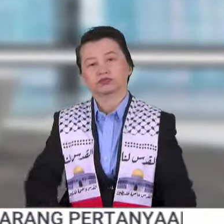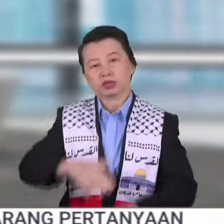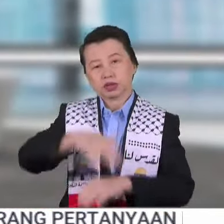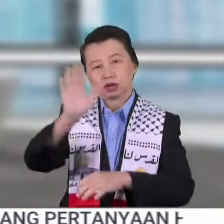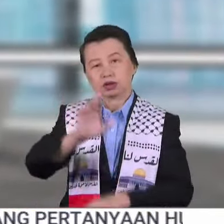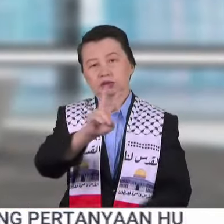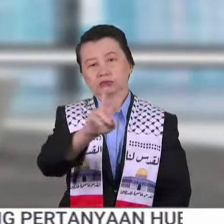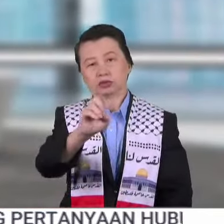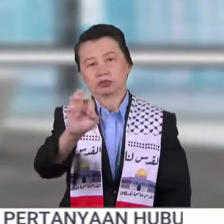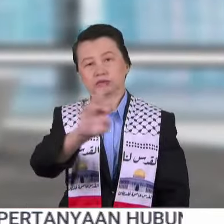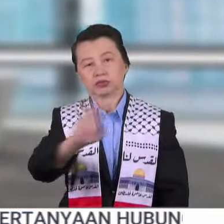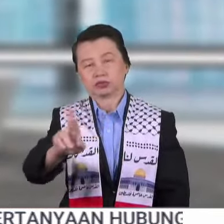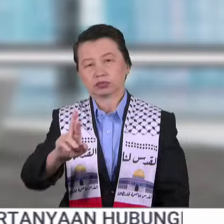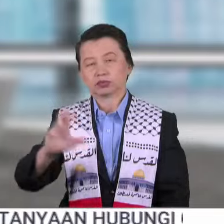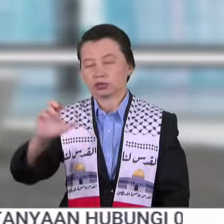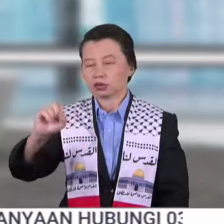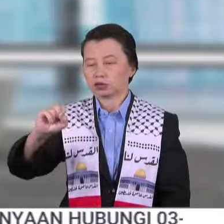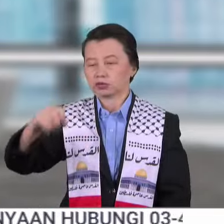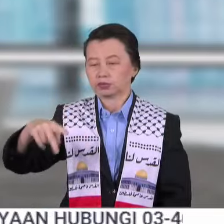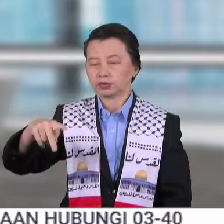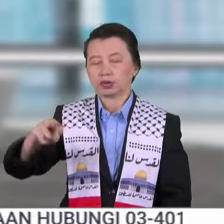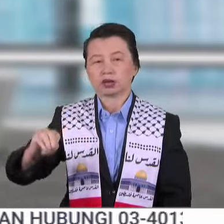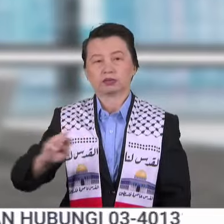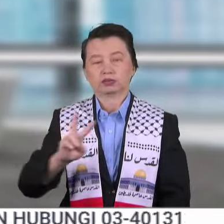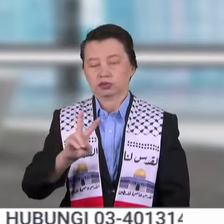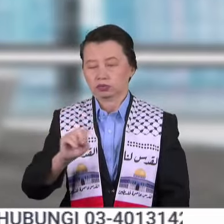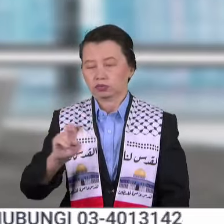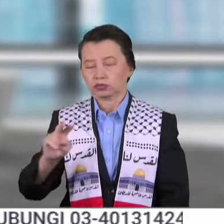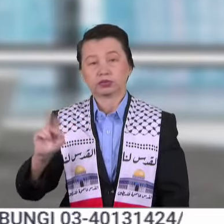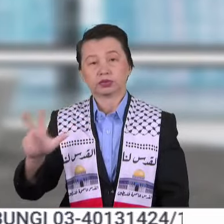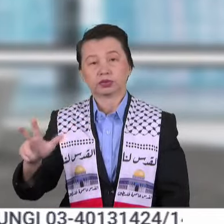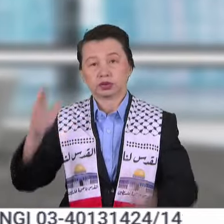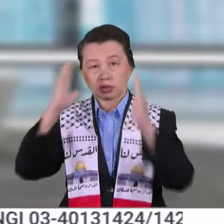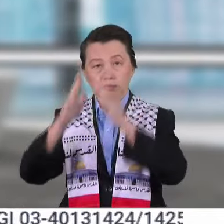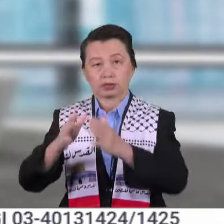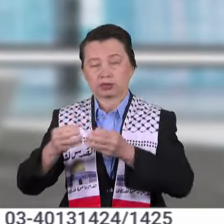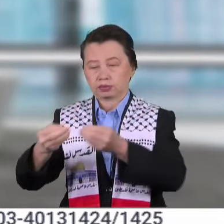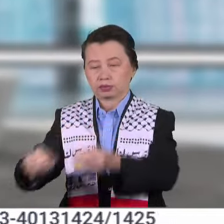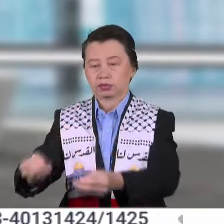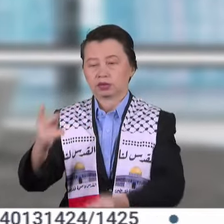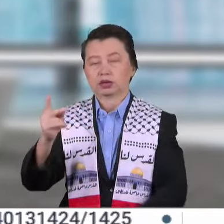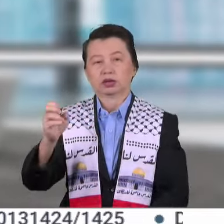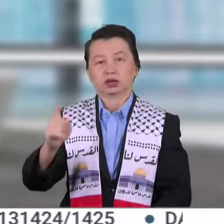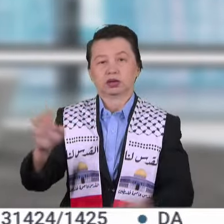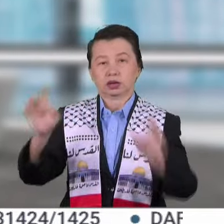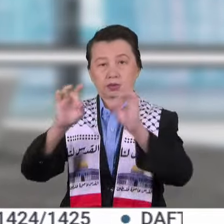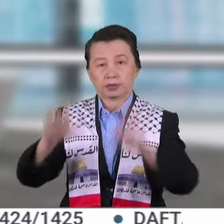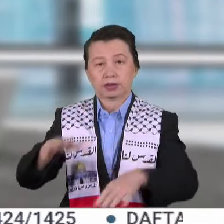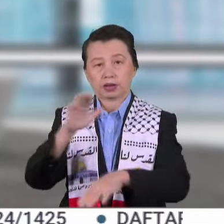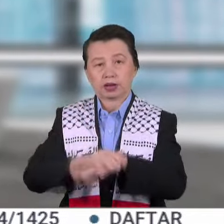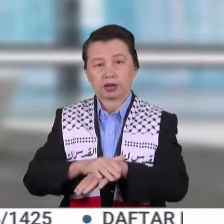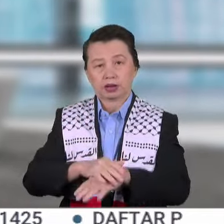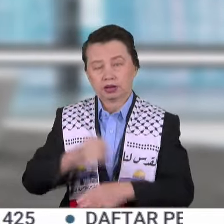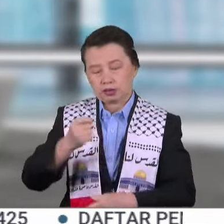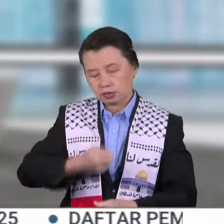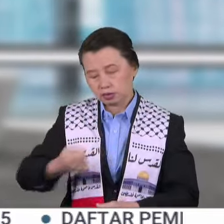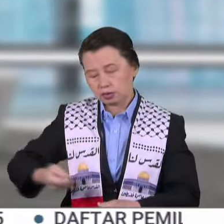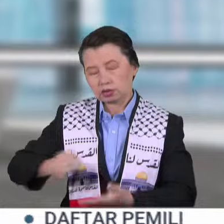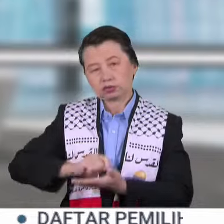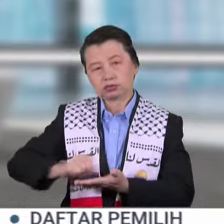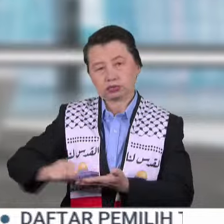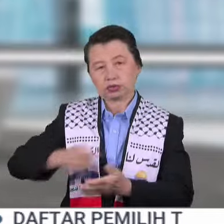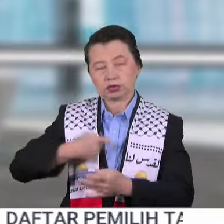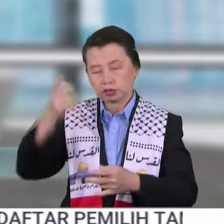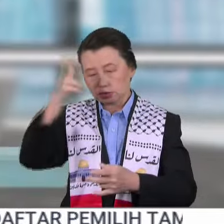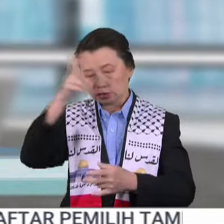Lebih 20,000 calon sijil belajar Malaysia SPM 2023 di Pahang menerima kit peperiksaan atau set alat tulis daripada kerajaan